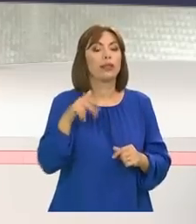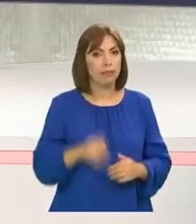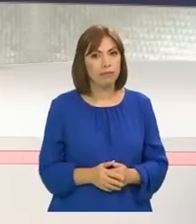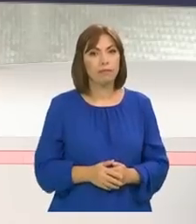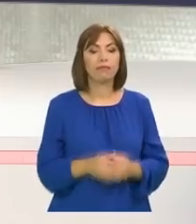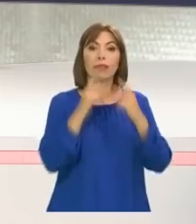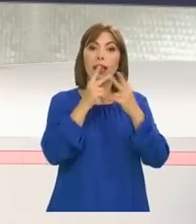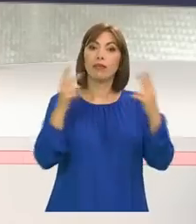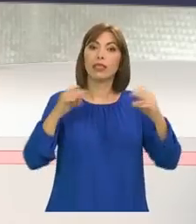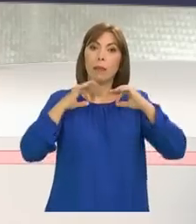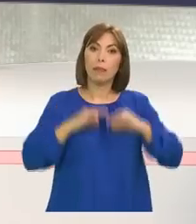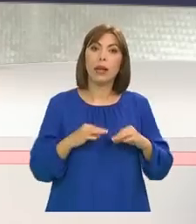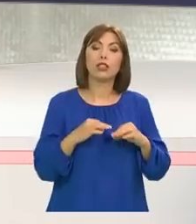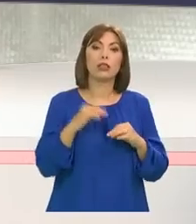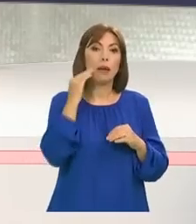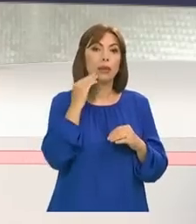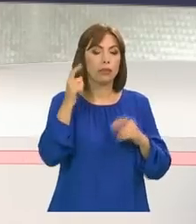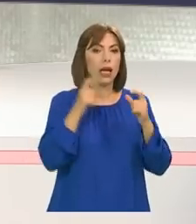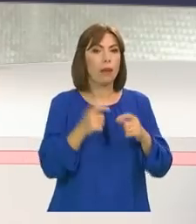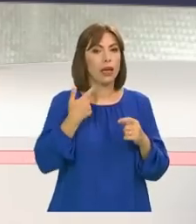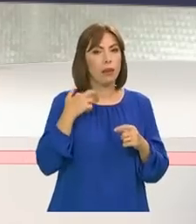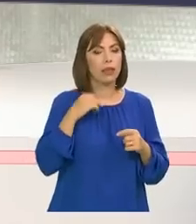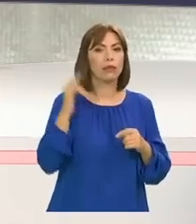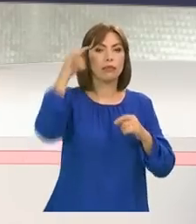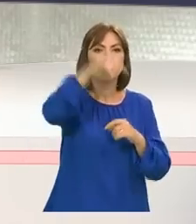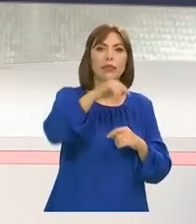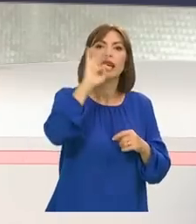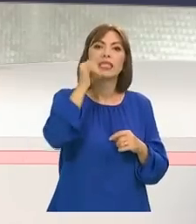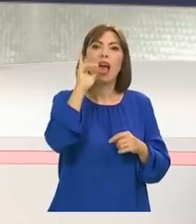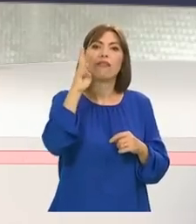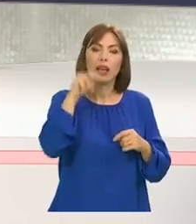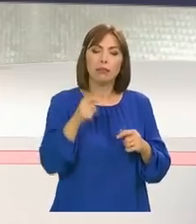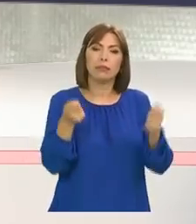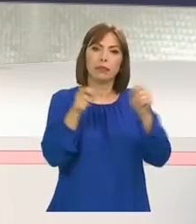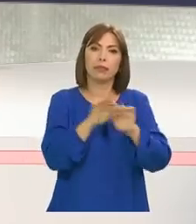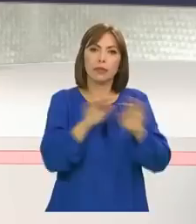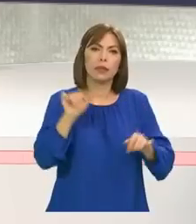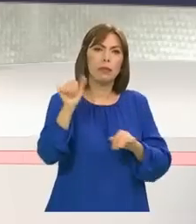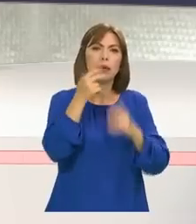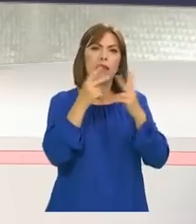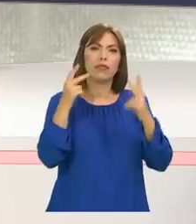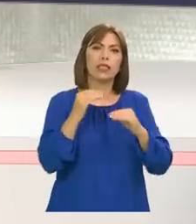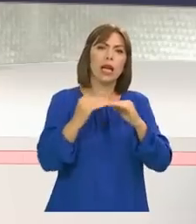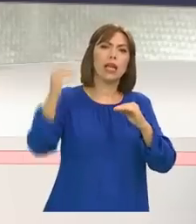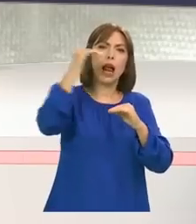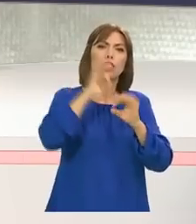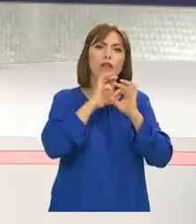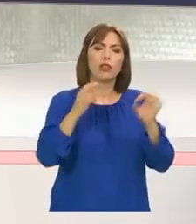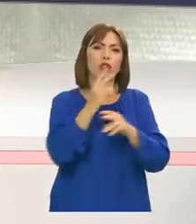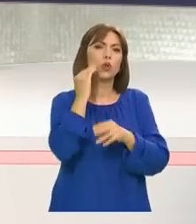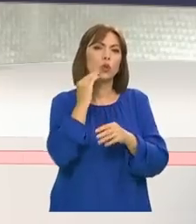Vizita președintelui american a Camerei Reprezentanților în Taiwan s-a încheiat. A fost prima vizită a unui înalt oficial din Statele Unite în